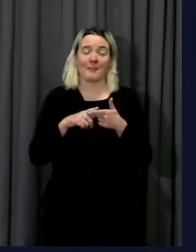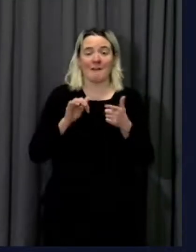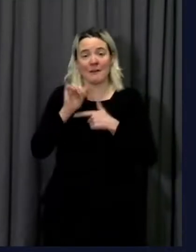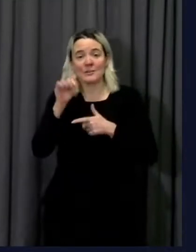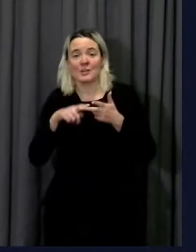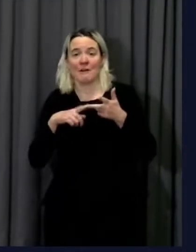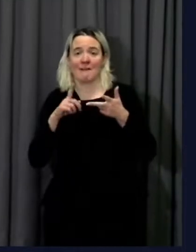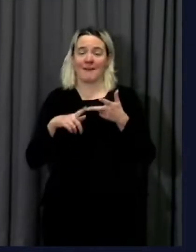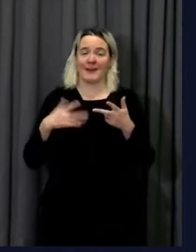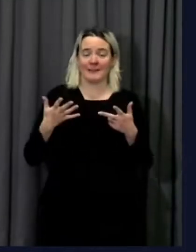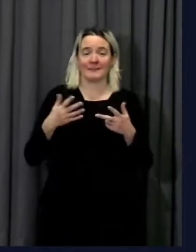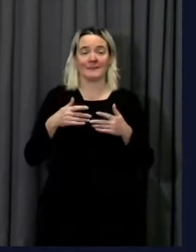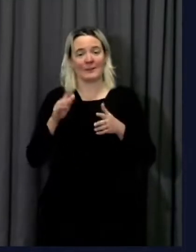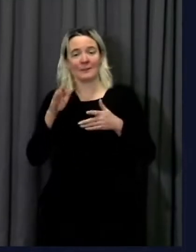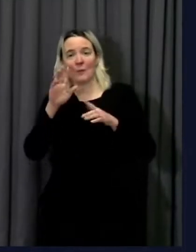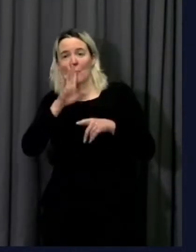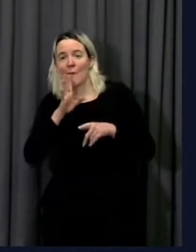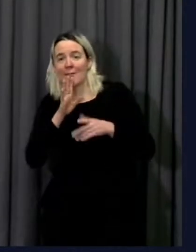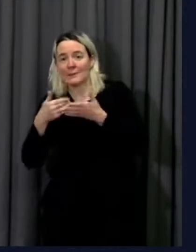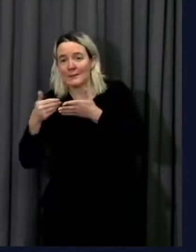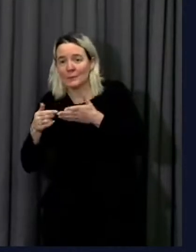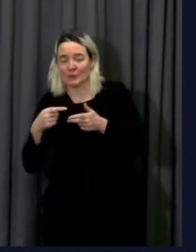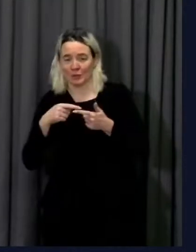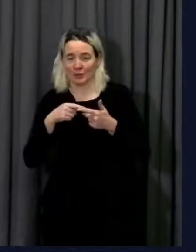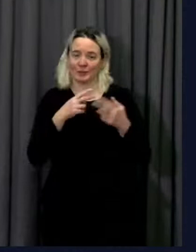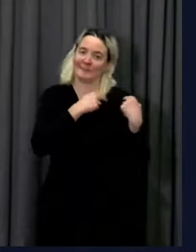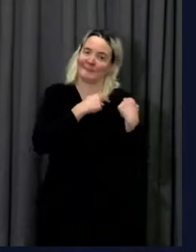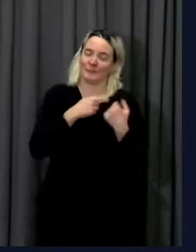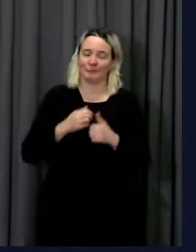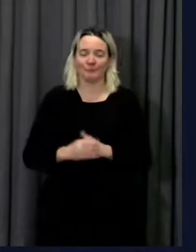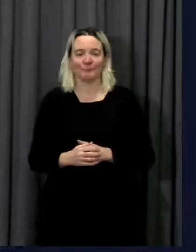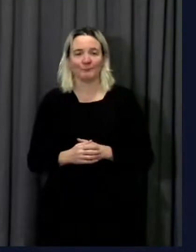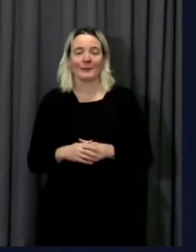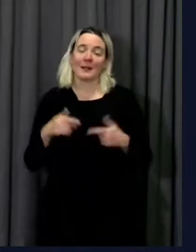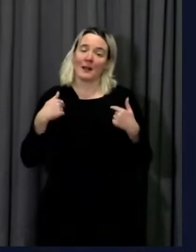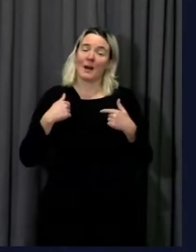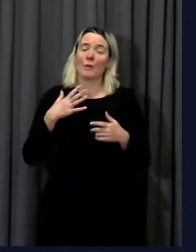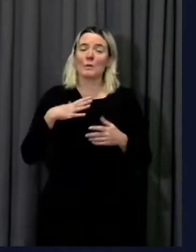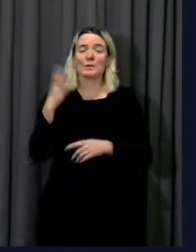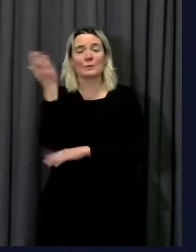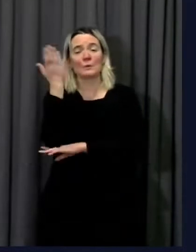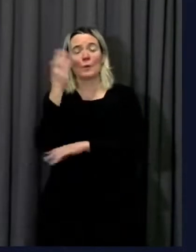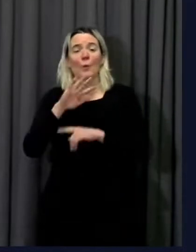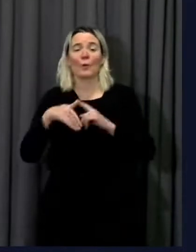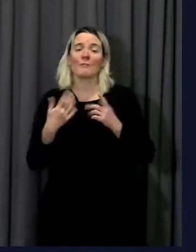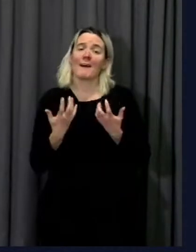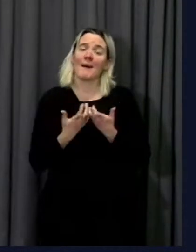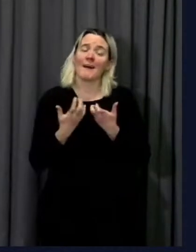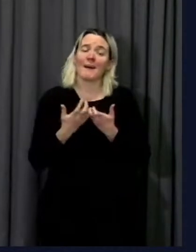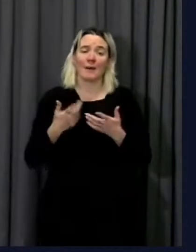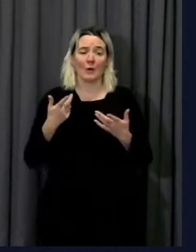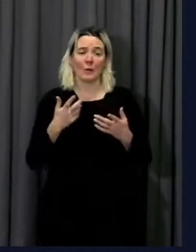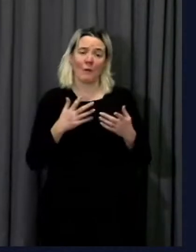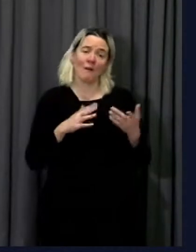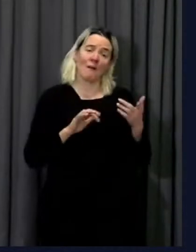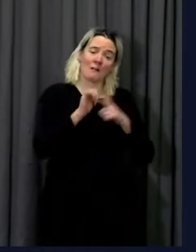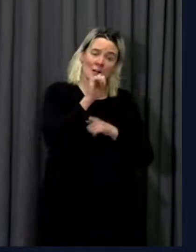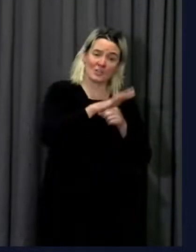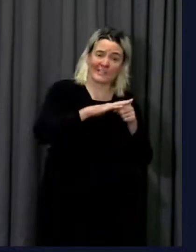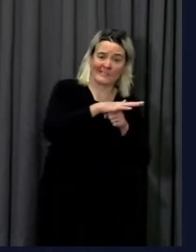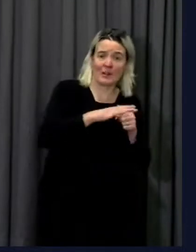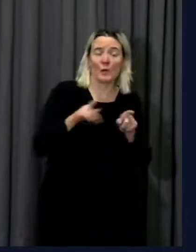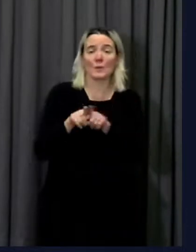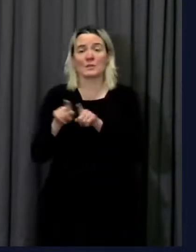gynhadledd y wasg heddiw. Dwi'n siarad y plan mae am y ffordd i ni'n cefnogi plant a'r sector greidigol trwy'r pandemig.